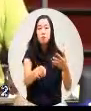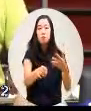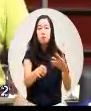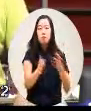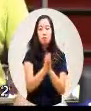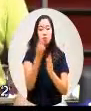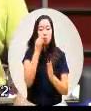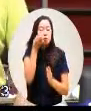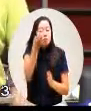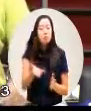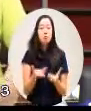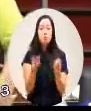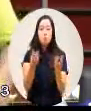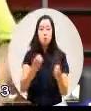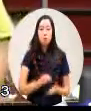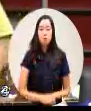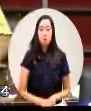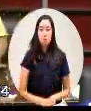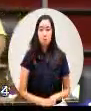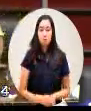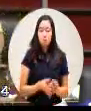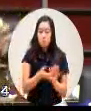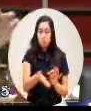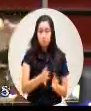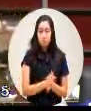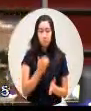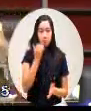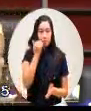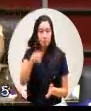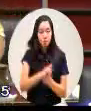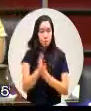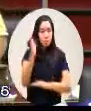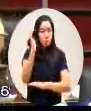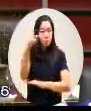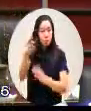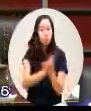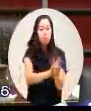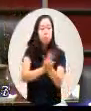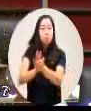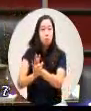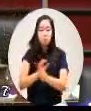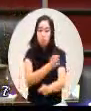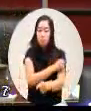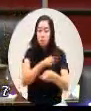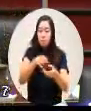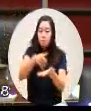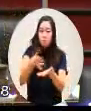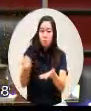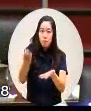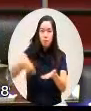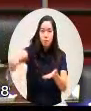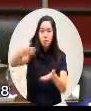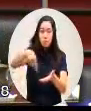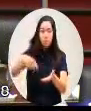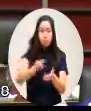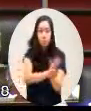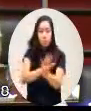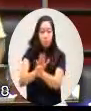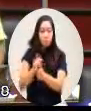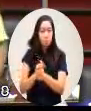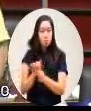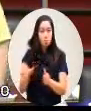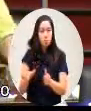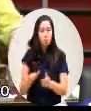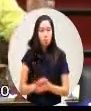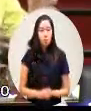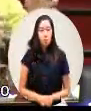起落岗啊，是安那？啊，不过咱政府是照顾落岗弱势者，工会管理相容不